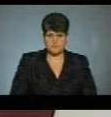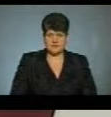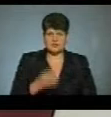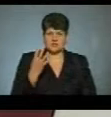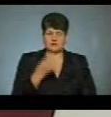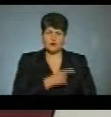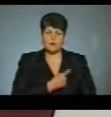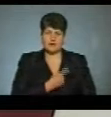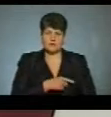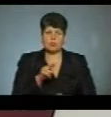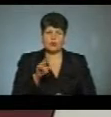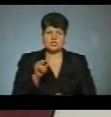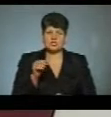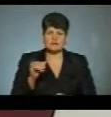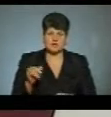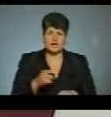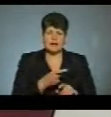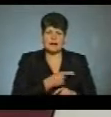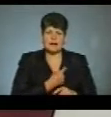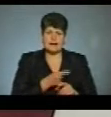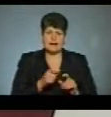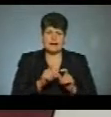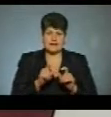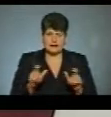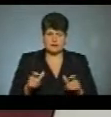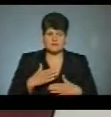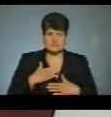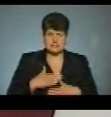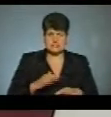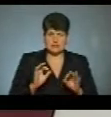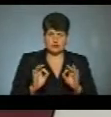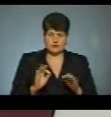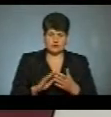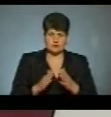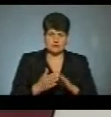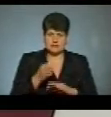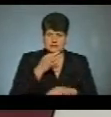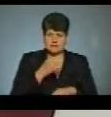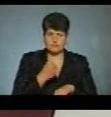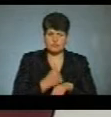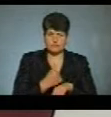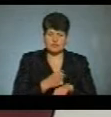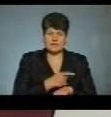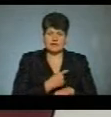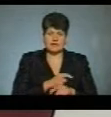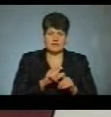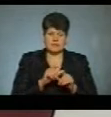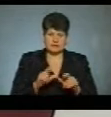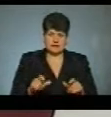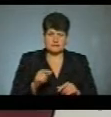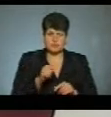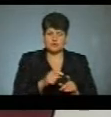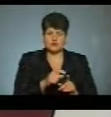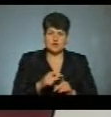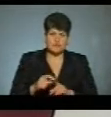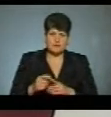4 медиків Почаївської лікарні, які заразилися коронавірусом, у задовільному стані, розповів головний лікар Почаївської районної лікарні Богдан Кучер. За його